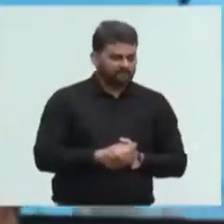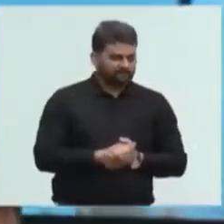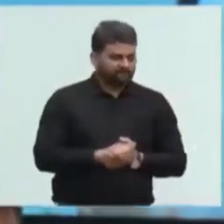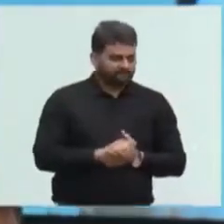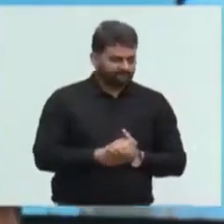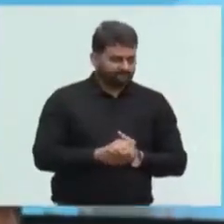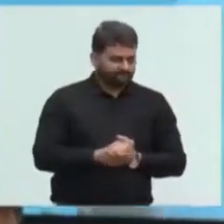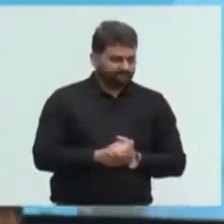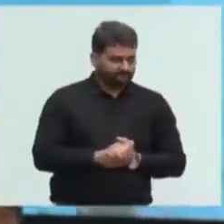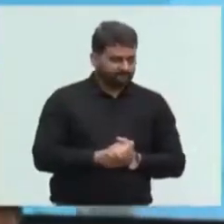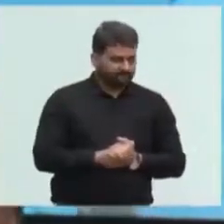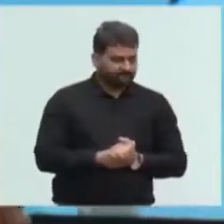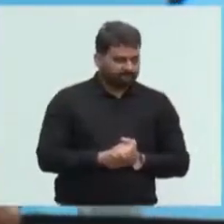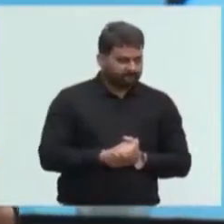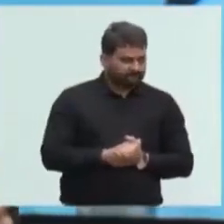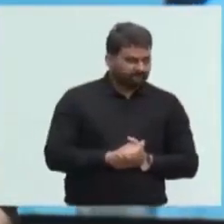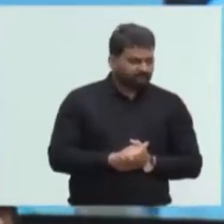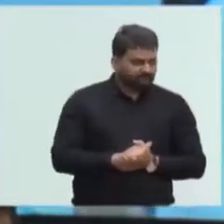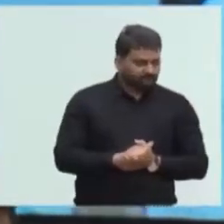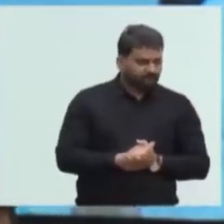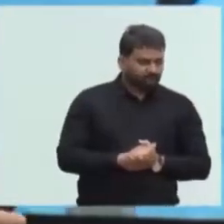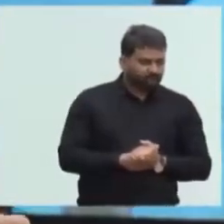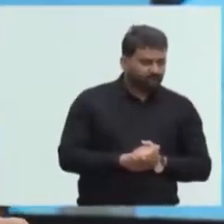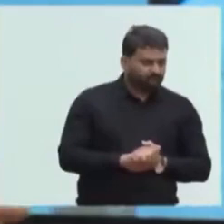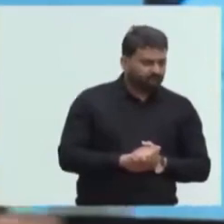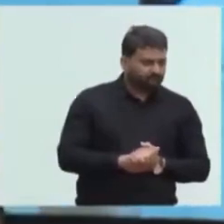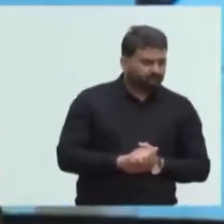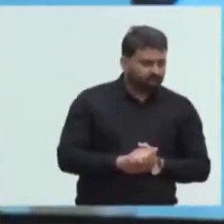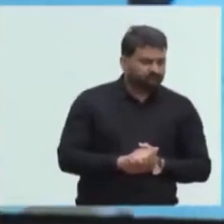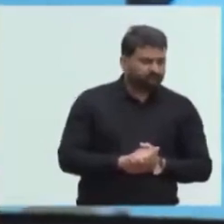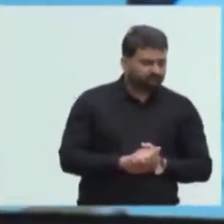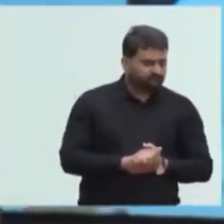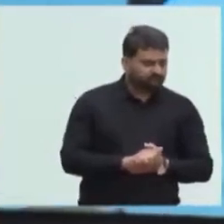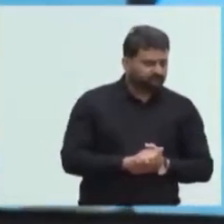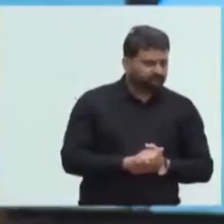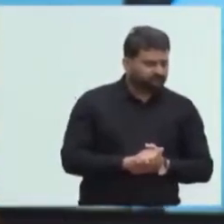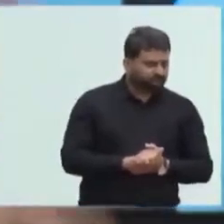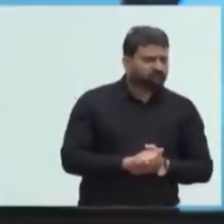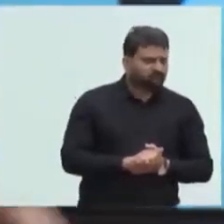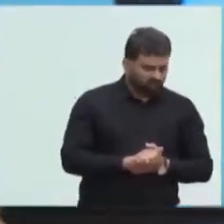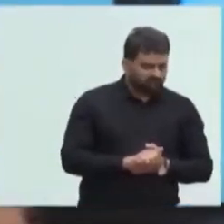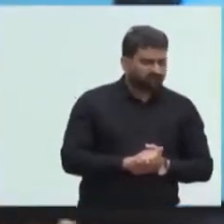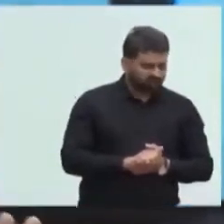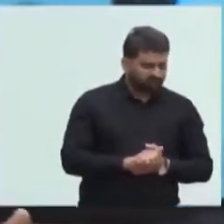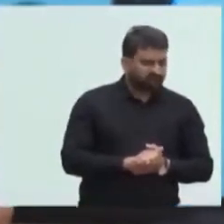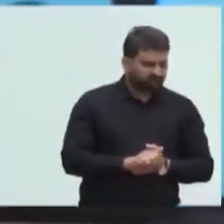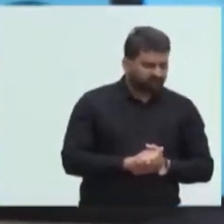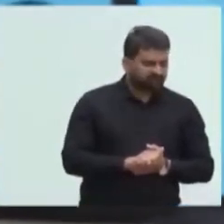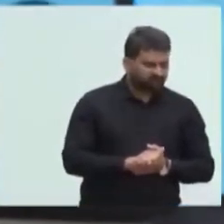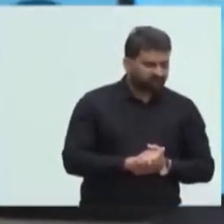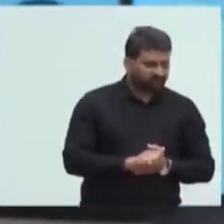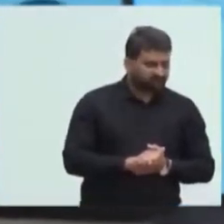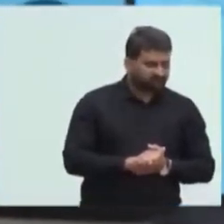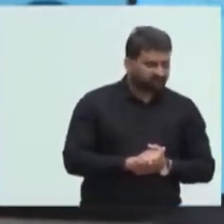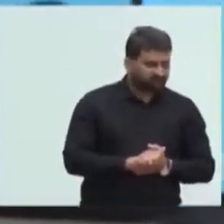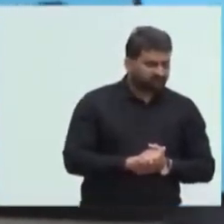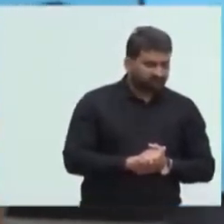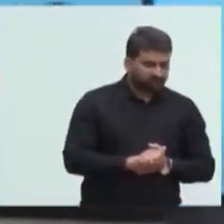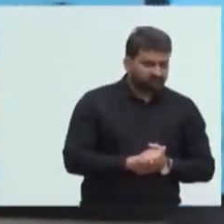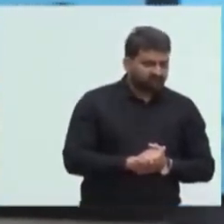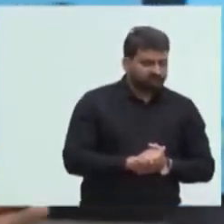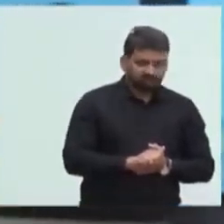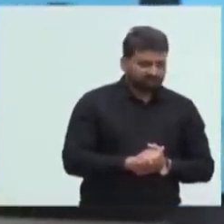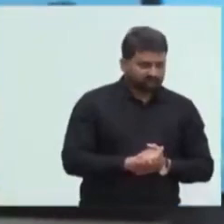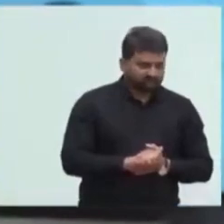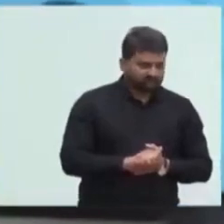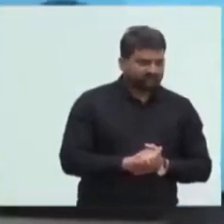को एक जितने भी रेसलर होते हैं उनको देखता हूं क्योंकि स्ट्रेटजी क्या है मैं वह देख कर सीखता हूं कि वह कैसे पैदा हो खेलते